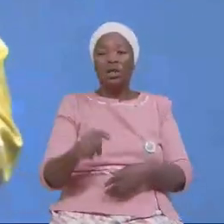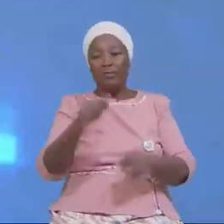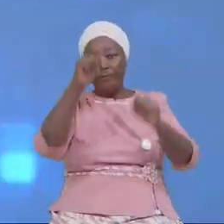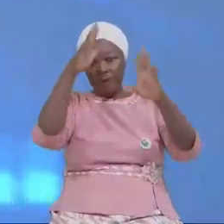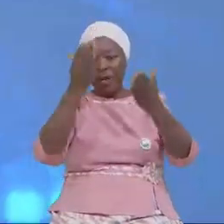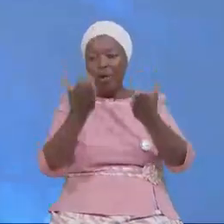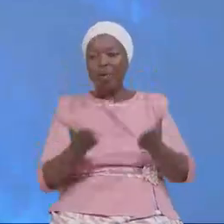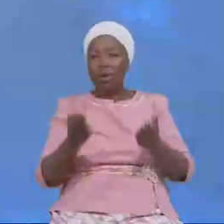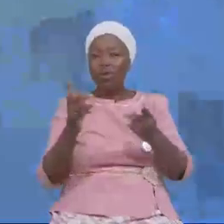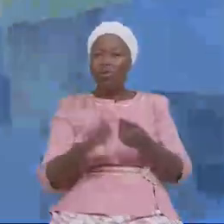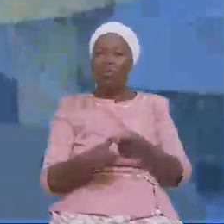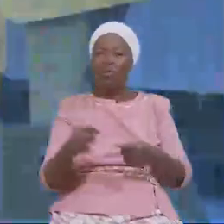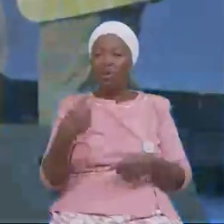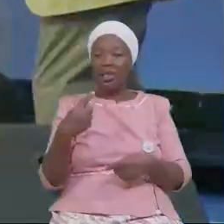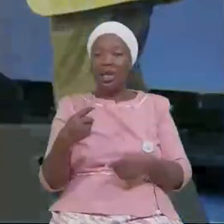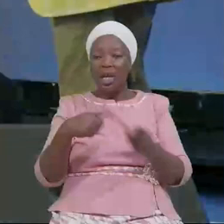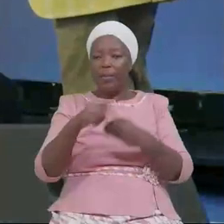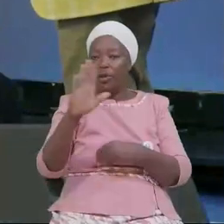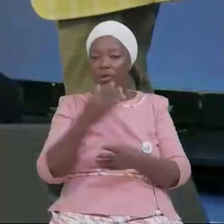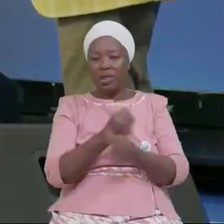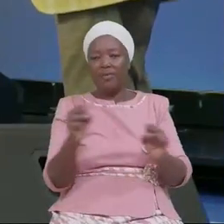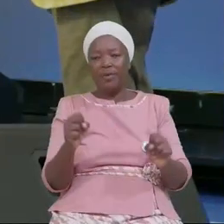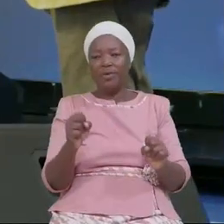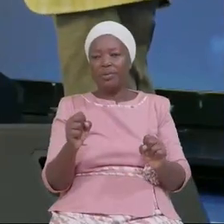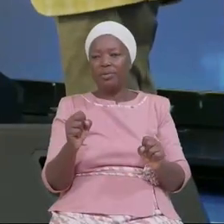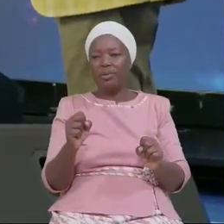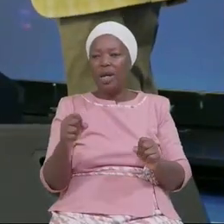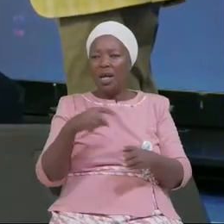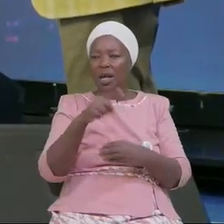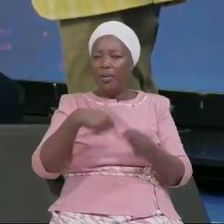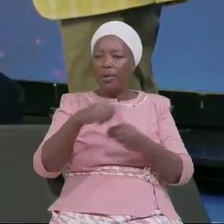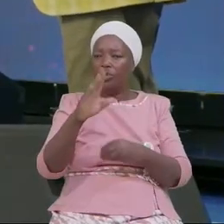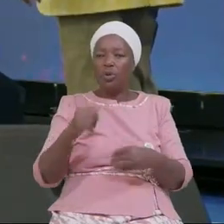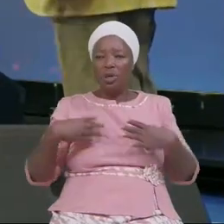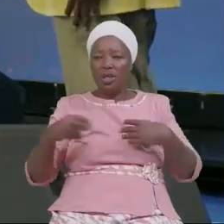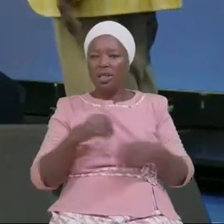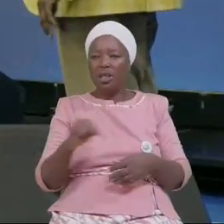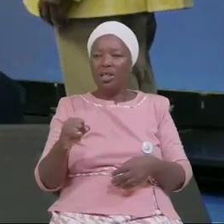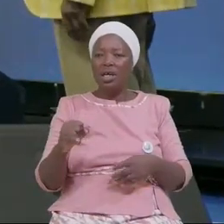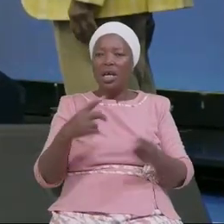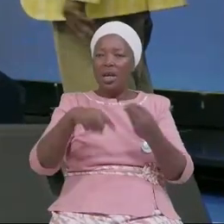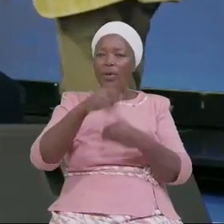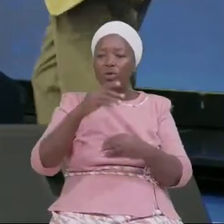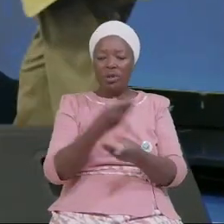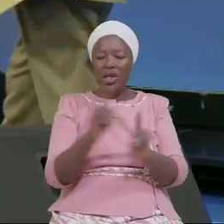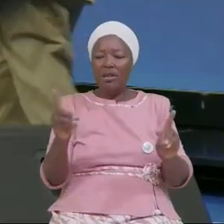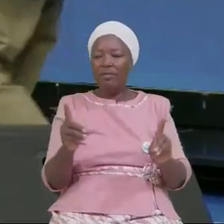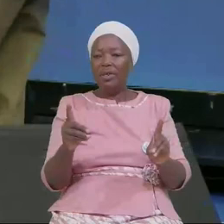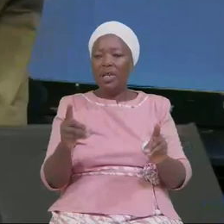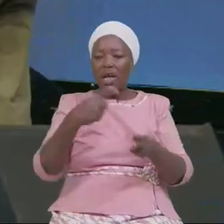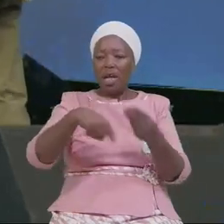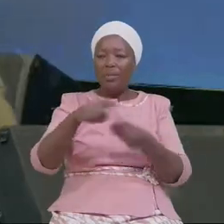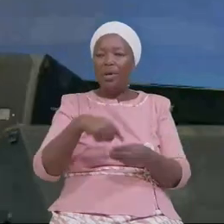le Père veut dire au sujet de ton salut, au sujet de ta guérison, au sujet de